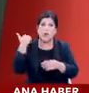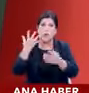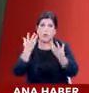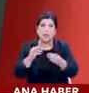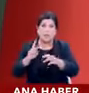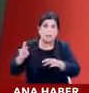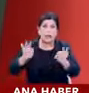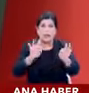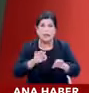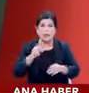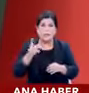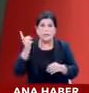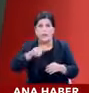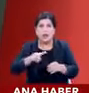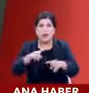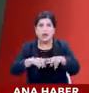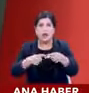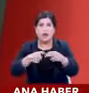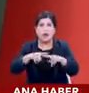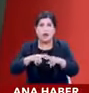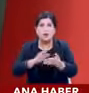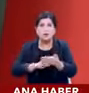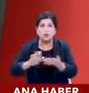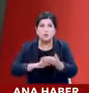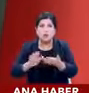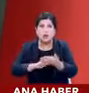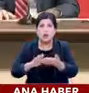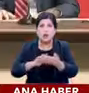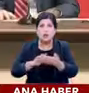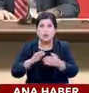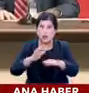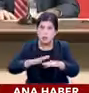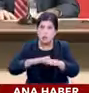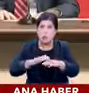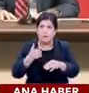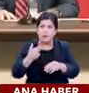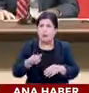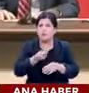gibi yine bir ara düzenleme yapmaktan da kaçınılmaz